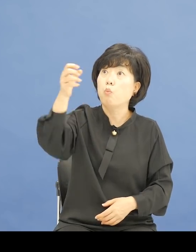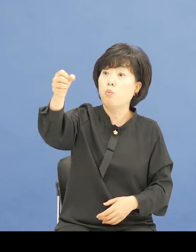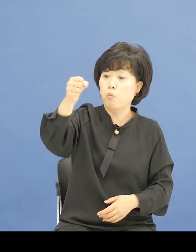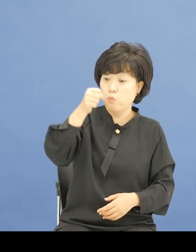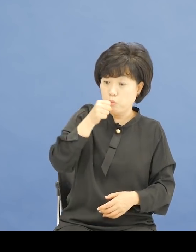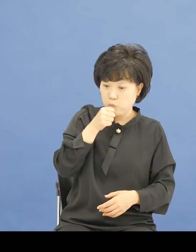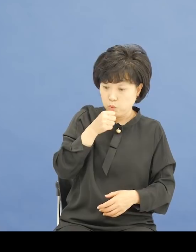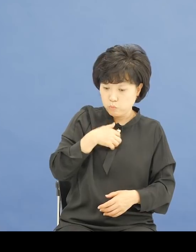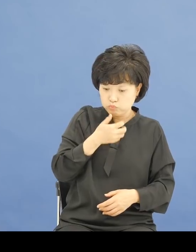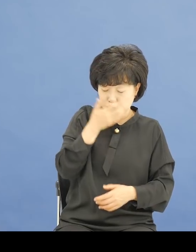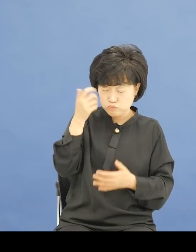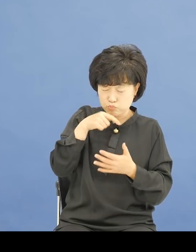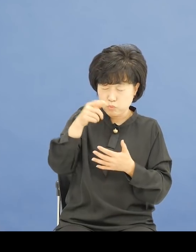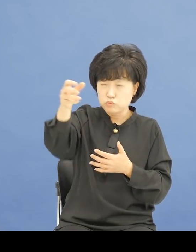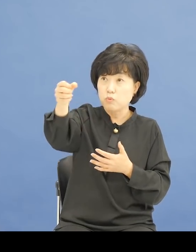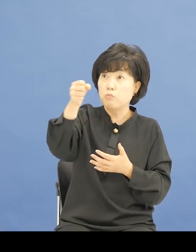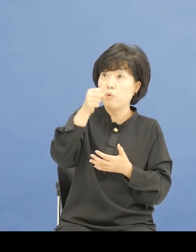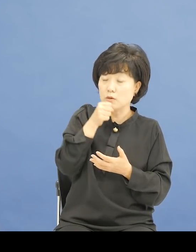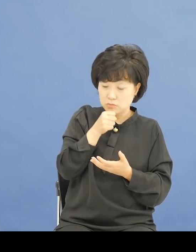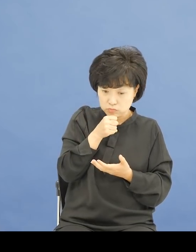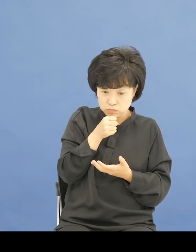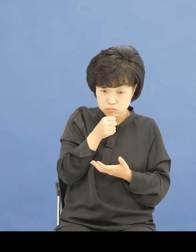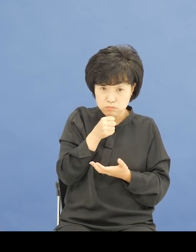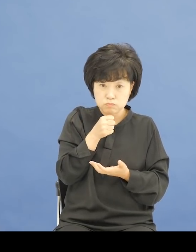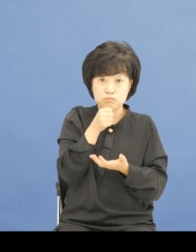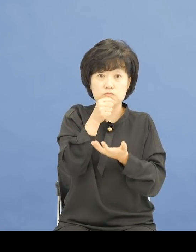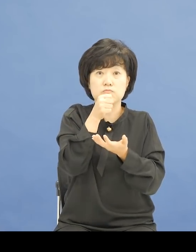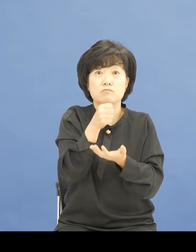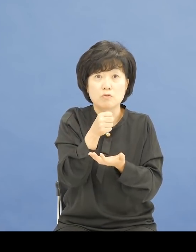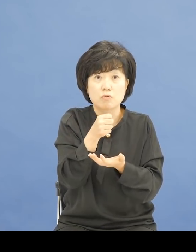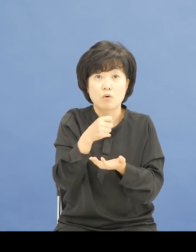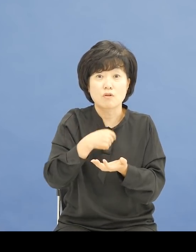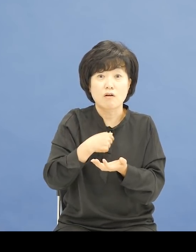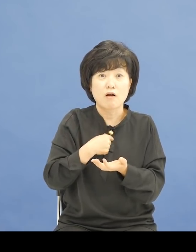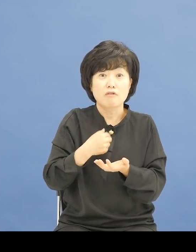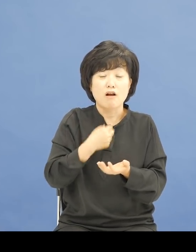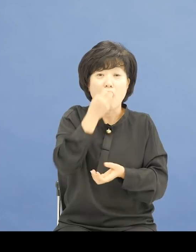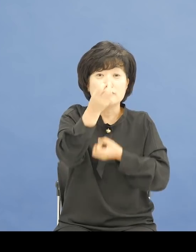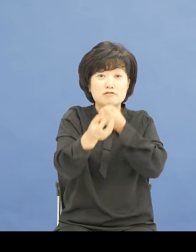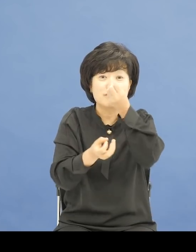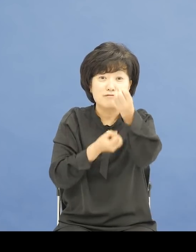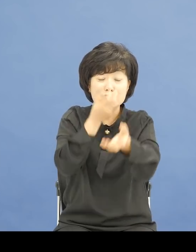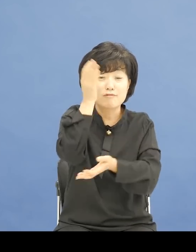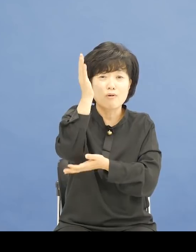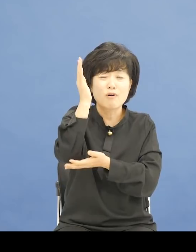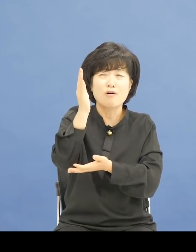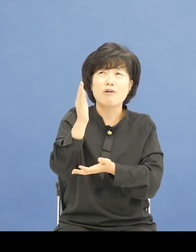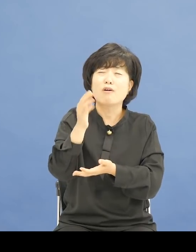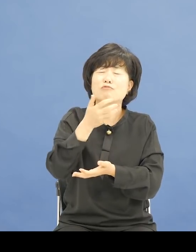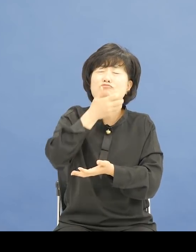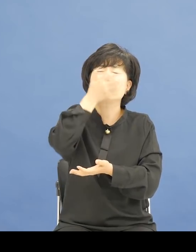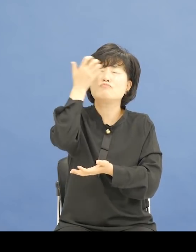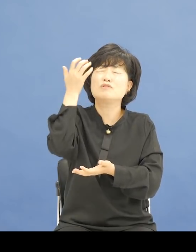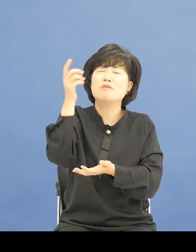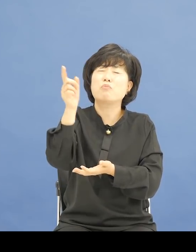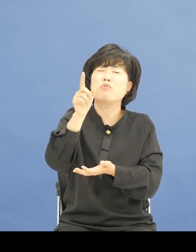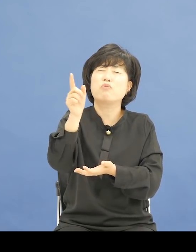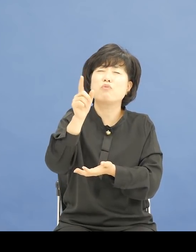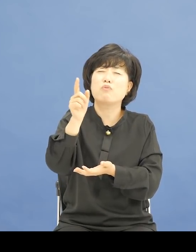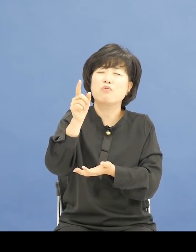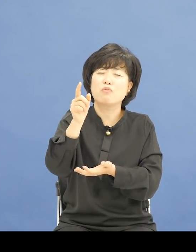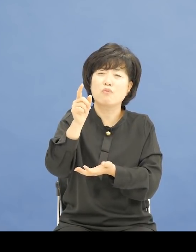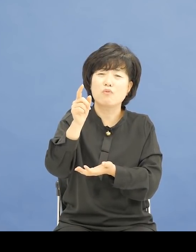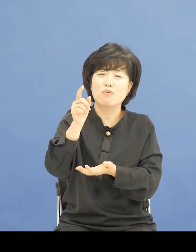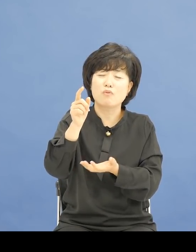왜 나한테 마이크를 건네지? 꿈속에서 네. 마이크를 받고 또 올라가는데 거기서 제가 간증을 하고 있는 거예요. 어. 이 꿈인데